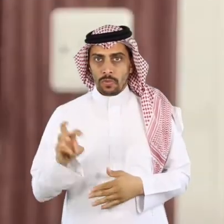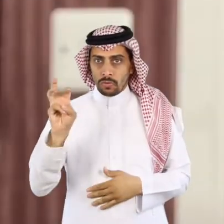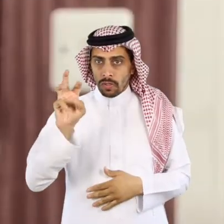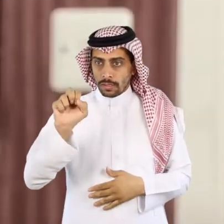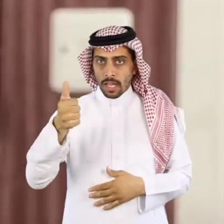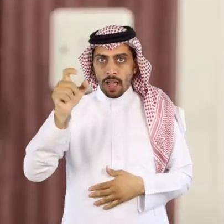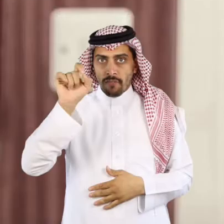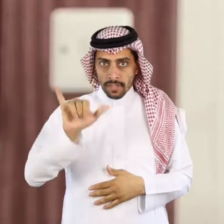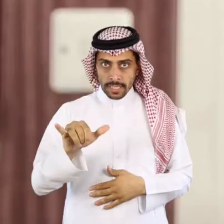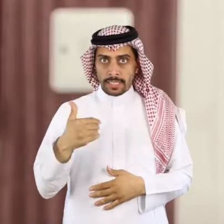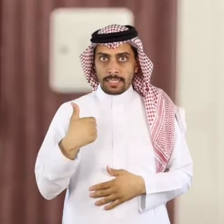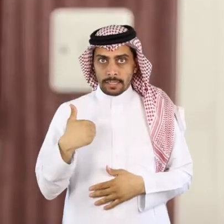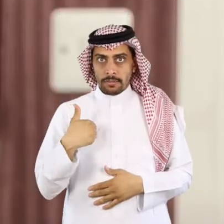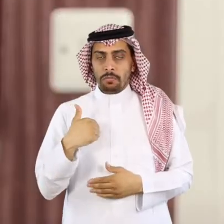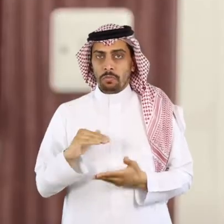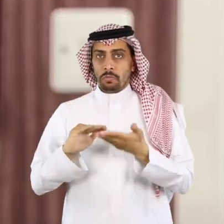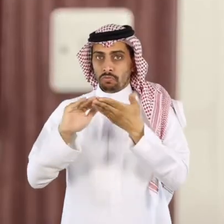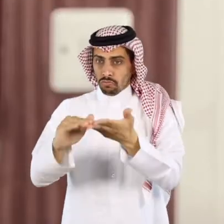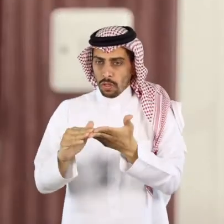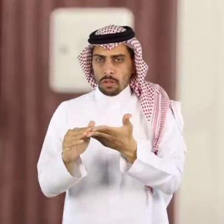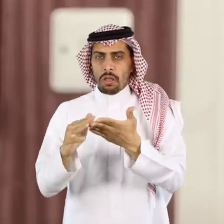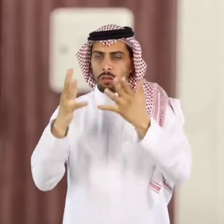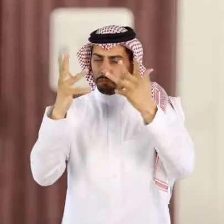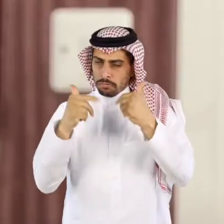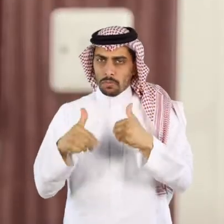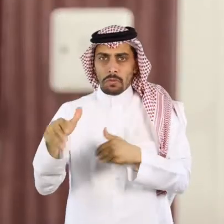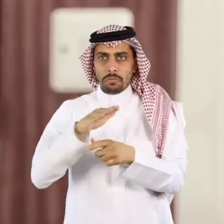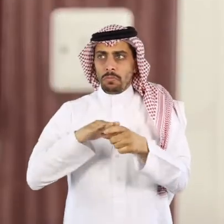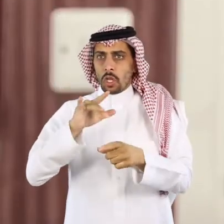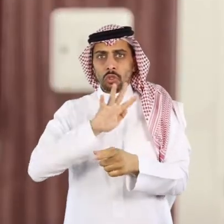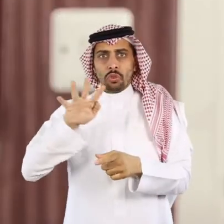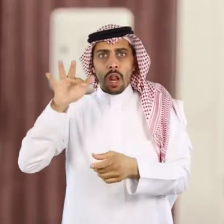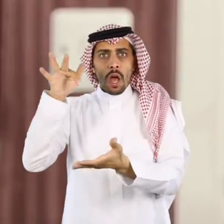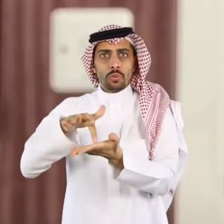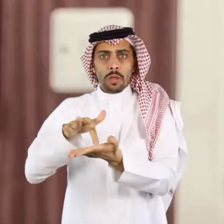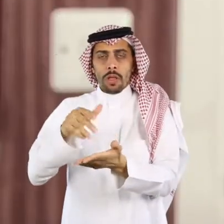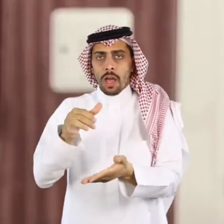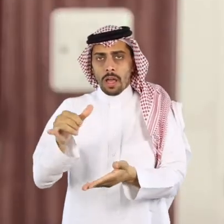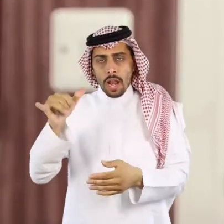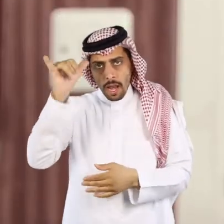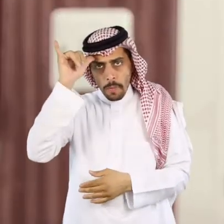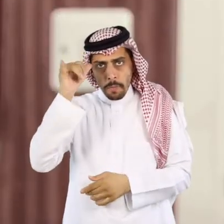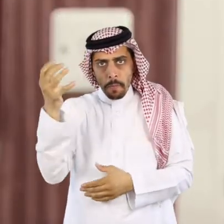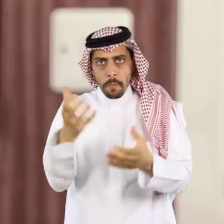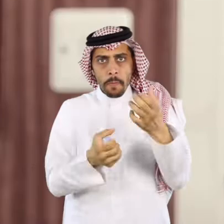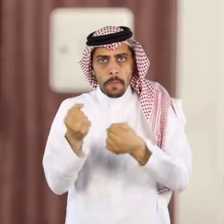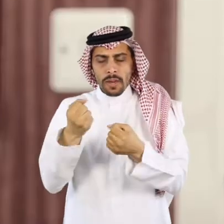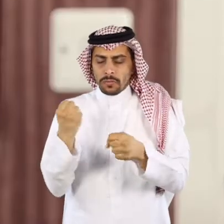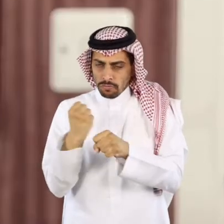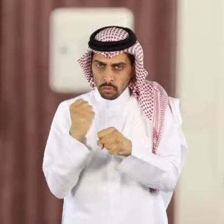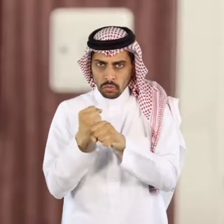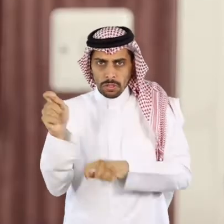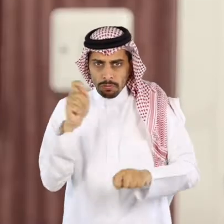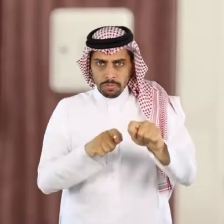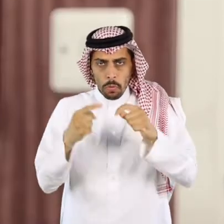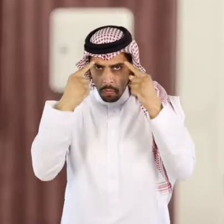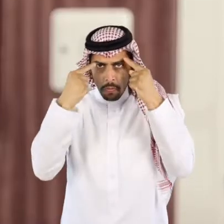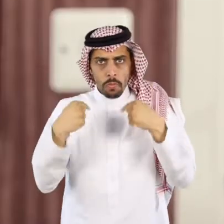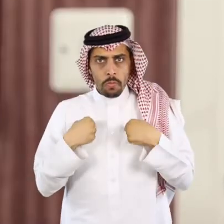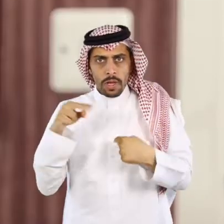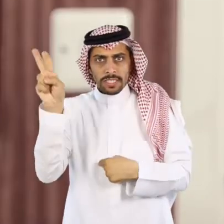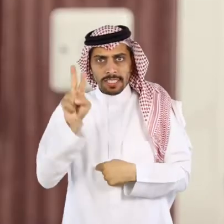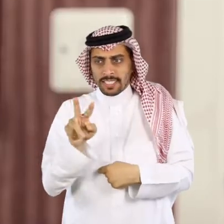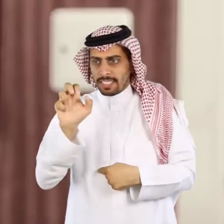شركة الصافي دنون هي من الشركات الرائدة في منطقة الشرق الأوسط لتطوير منتجات الألبان، وهي أيضا من الشركات